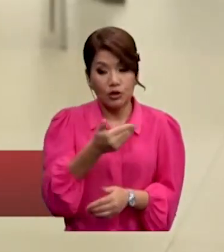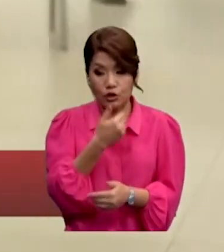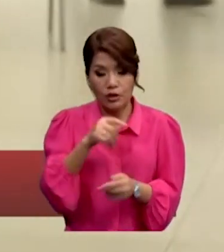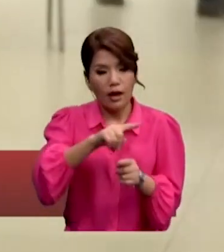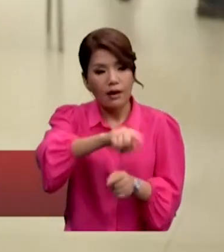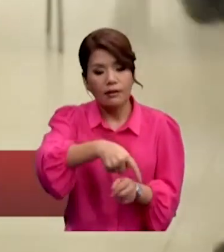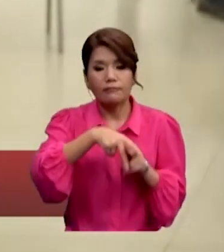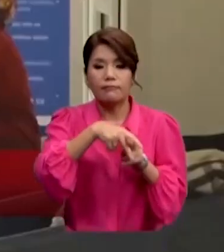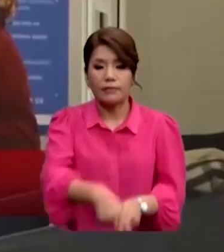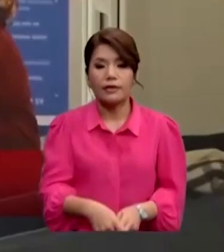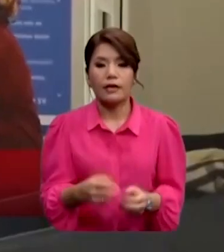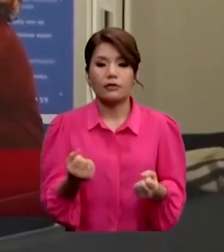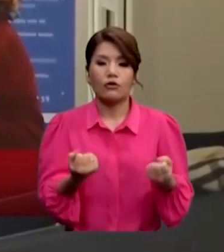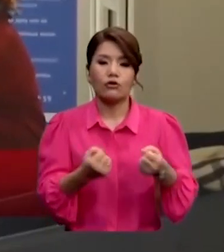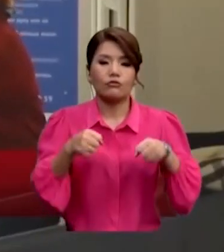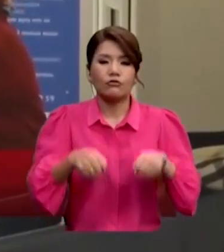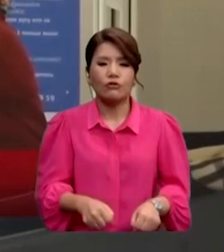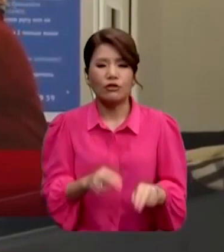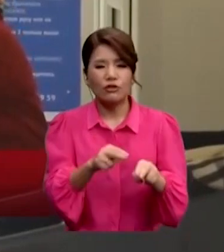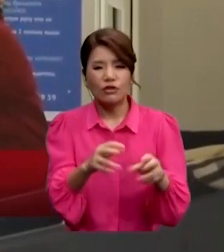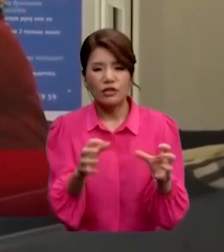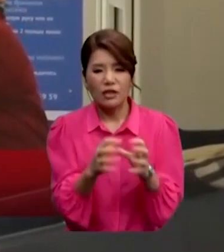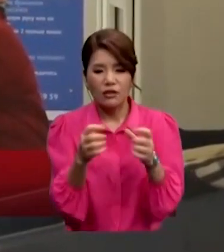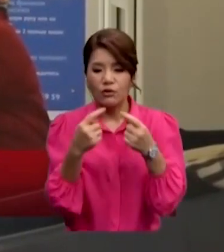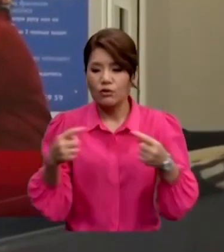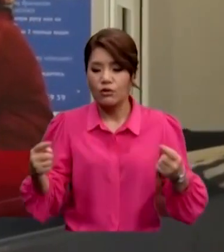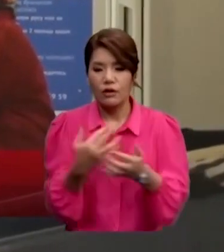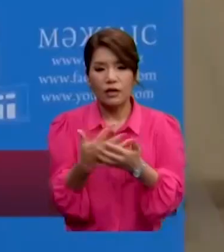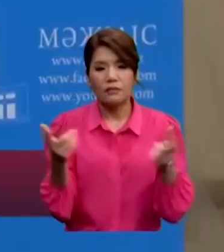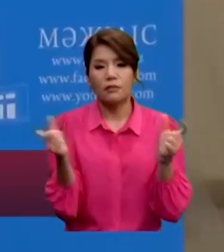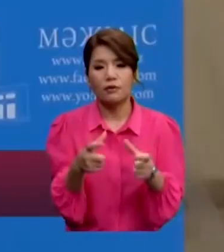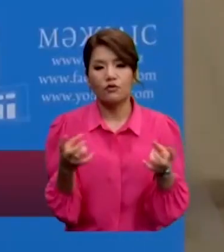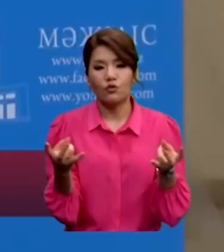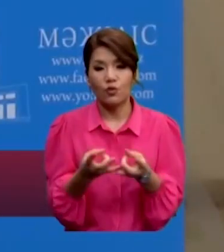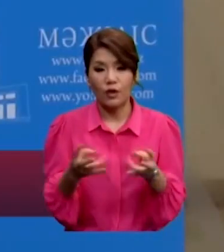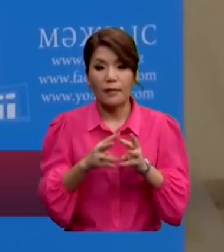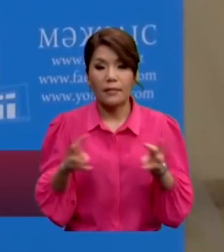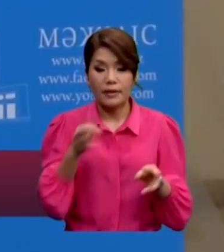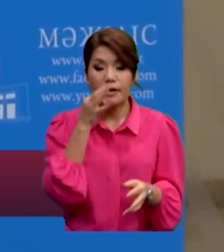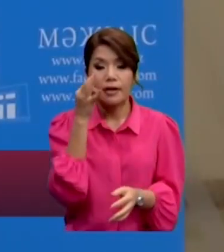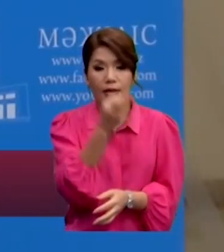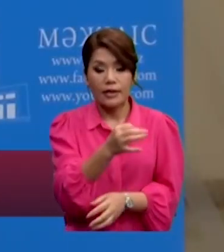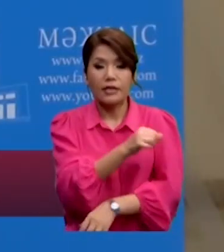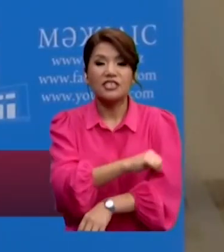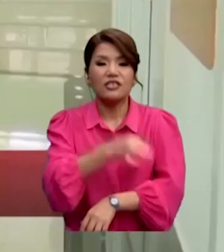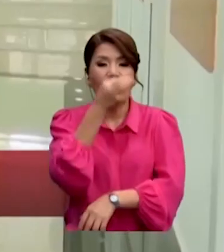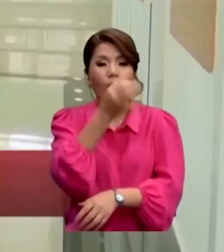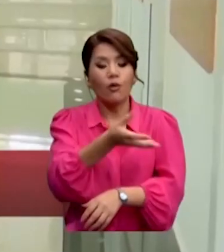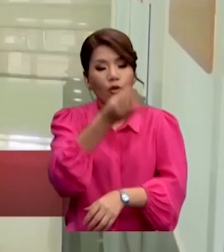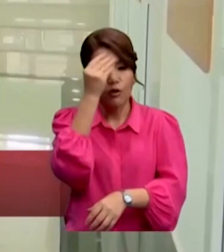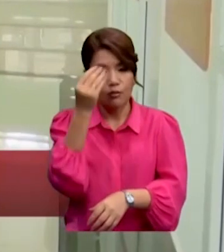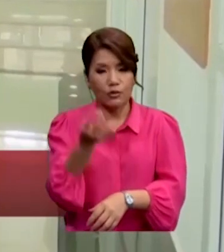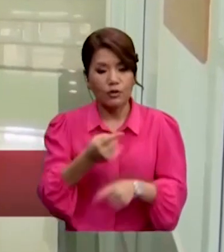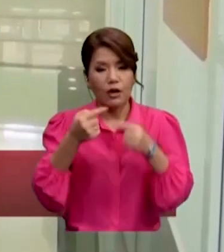кіргізбек екен, ол үшін көлік жүргізу, қару-жарақ сақтау және тағы басқа да шектеулер қоймақ. Мұны министр айтты, шетелдік тәжірибеге сүйеніпті,